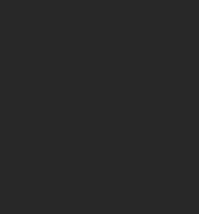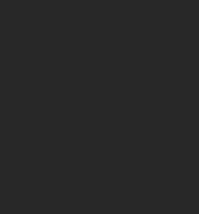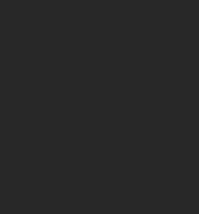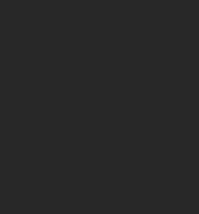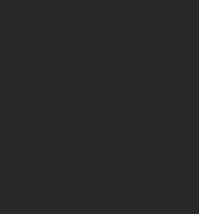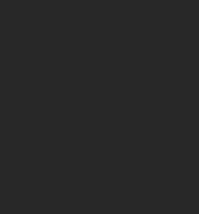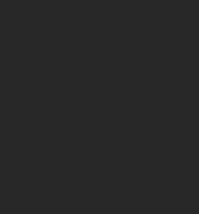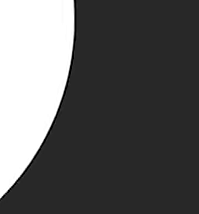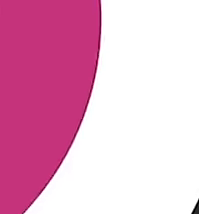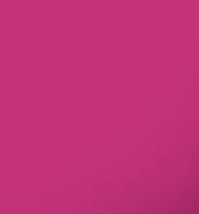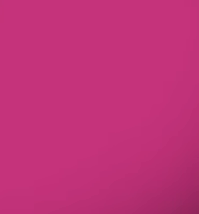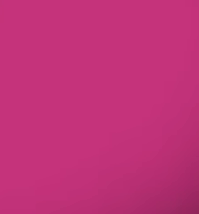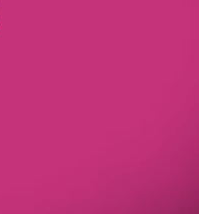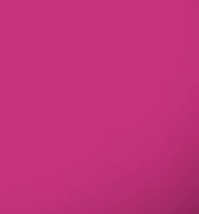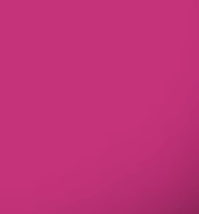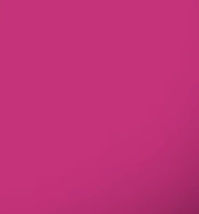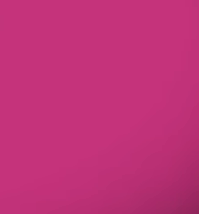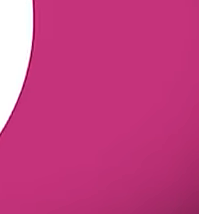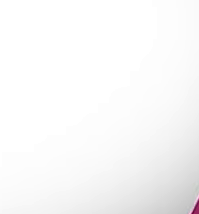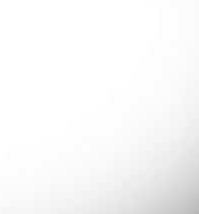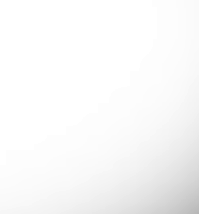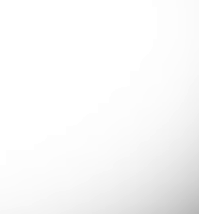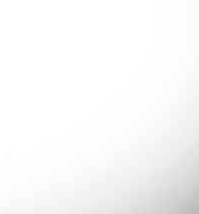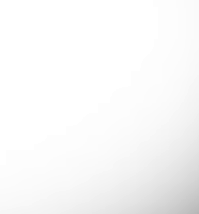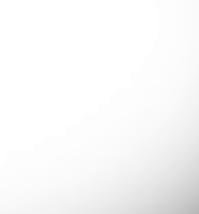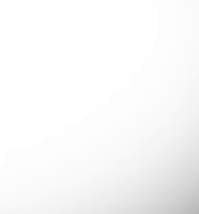Re, viss ēters ir te!